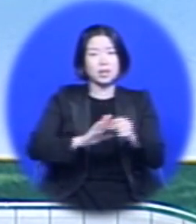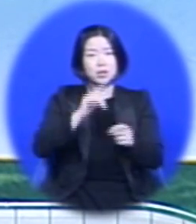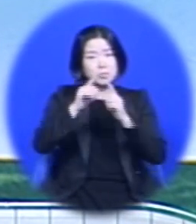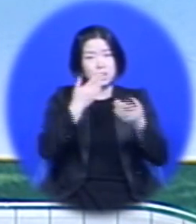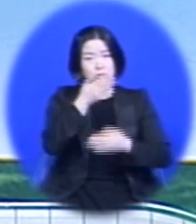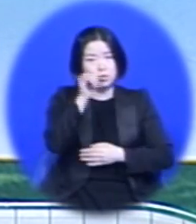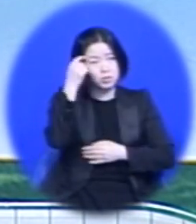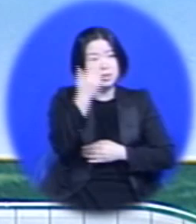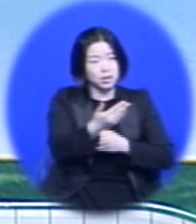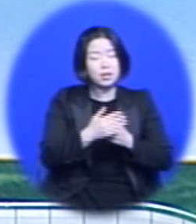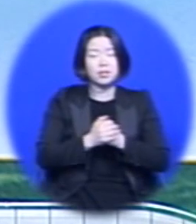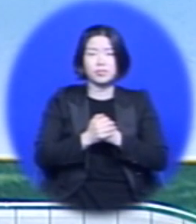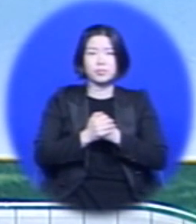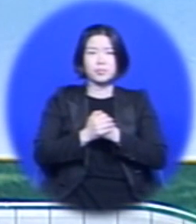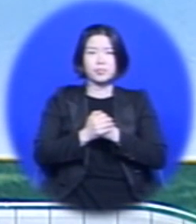것일까요?